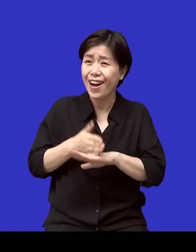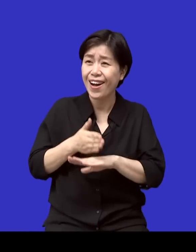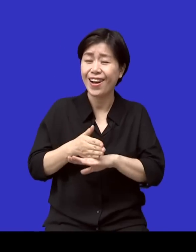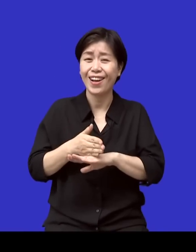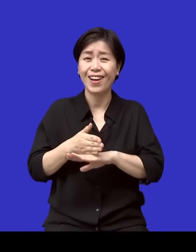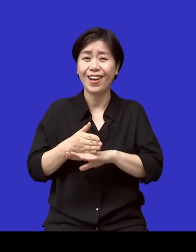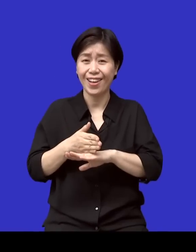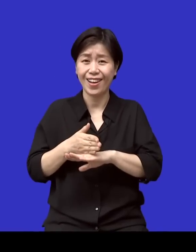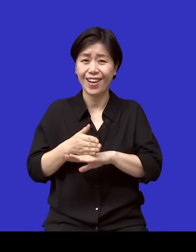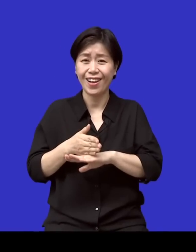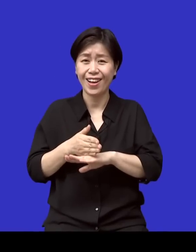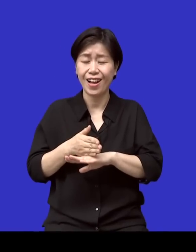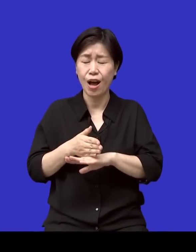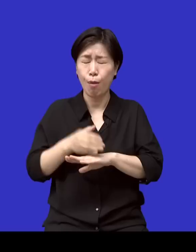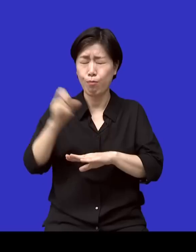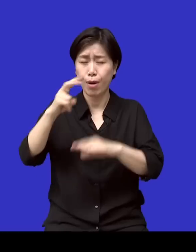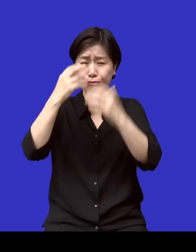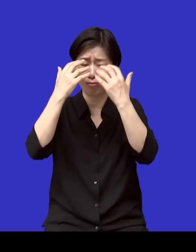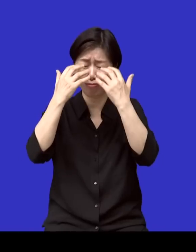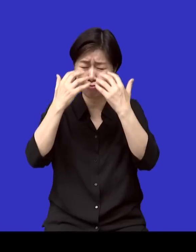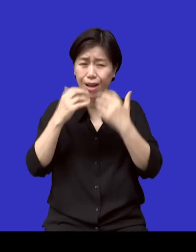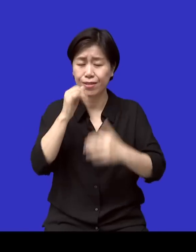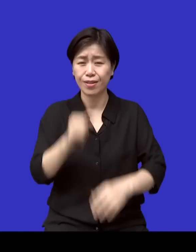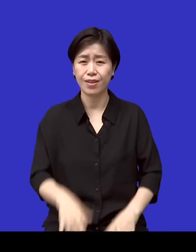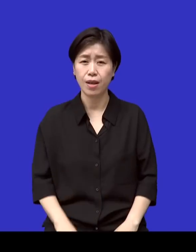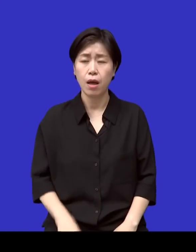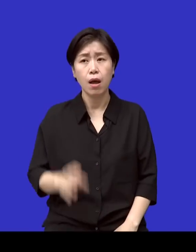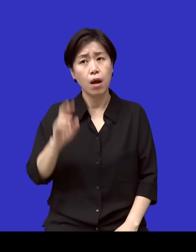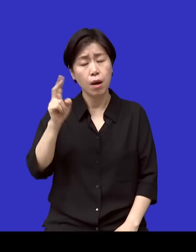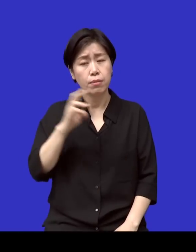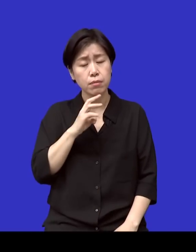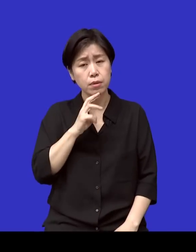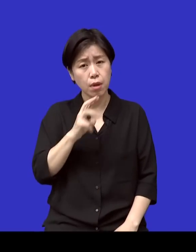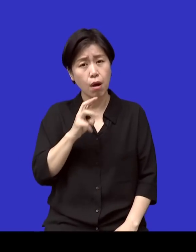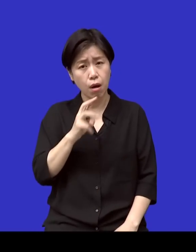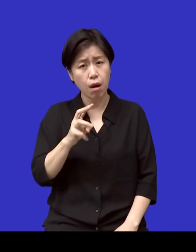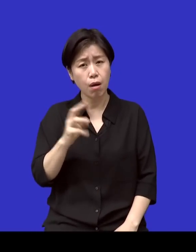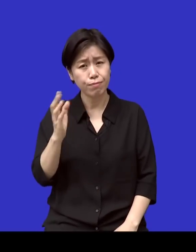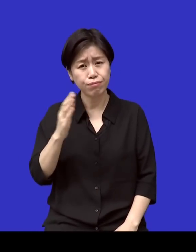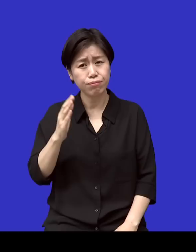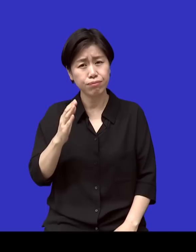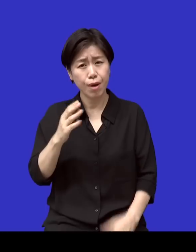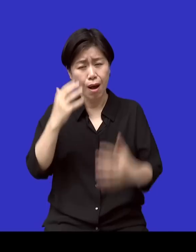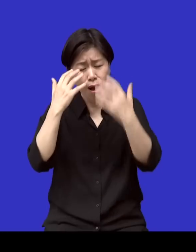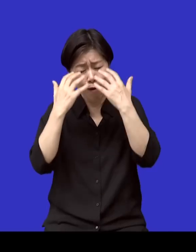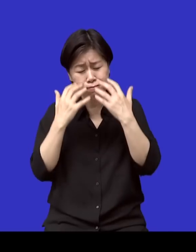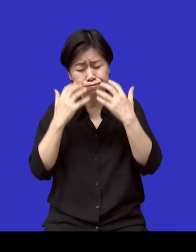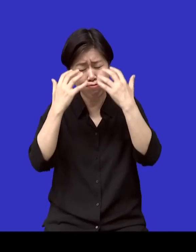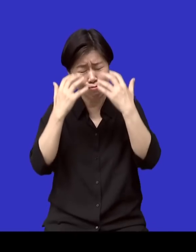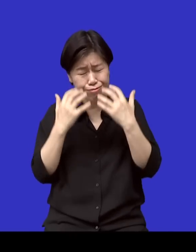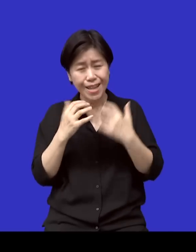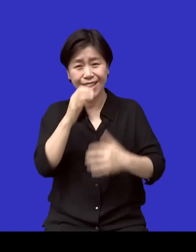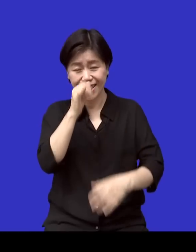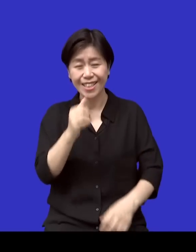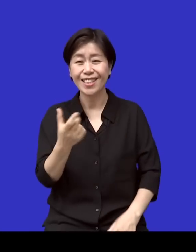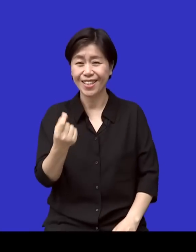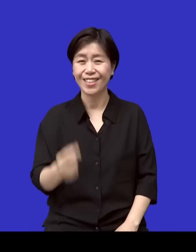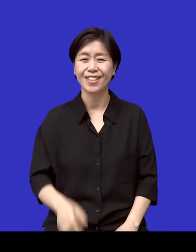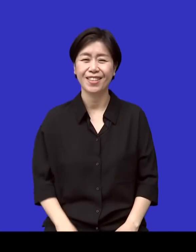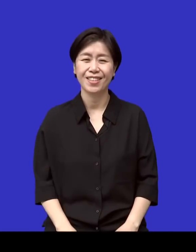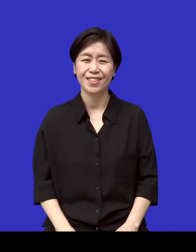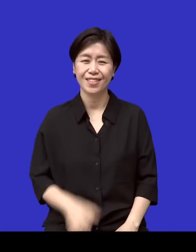이러면서 막 엄청 울었어요. 30분 동안 눈물이 안 멈추고 계속 울어서 네. 네 그랬던 것